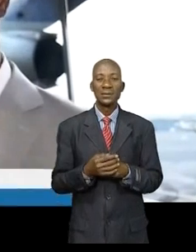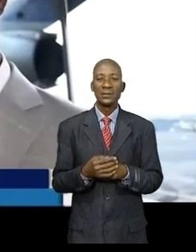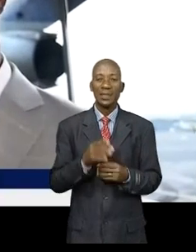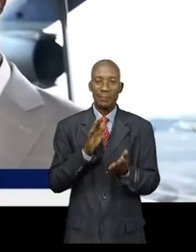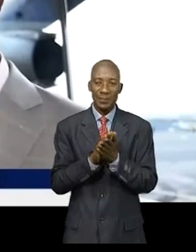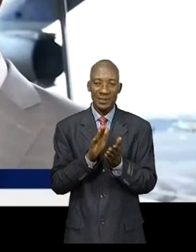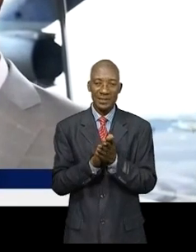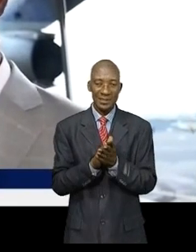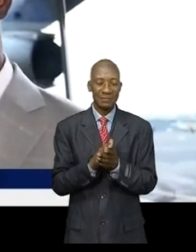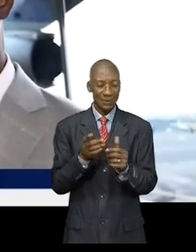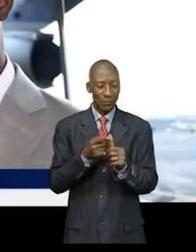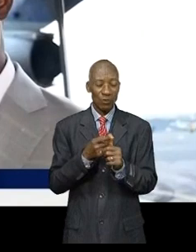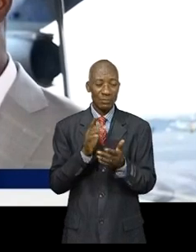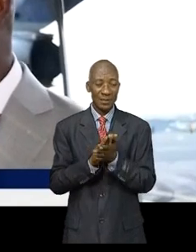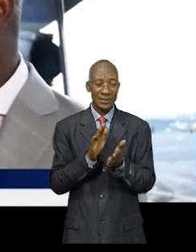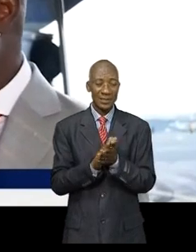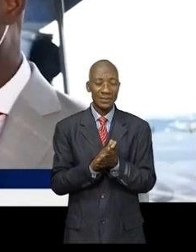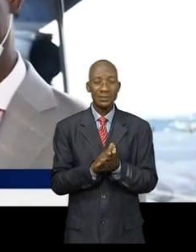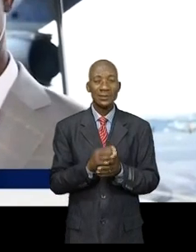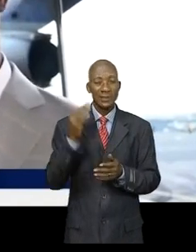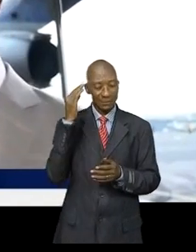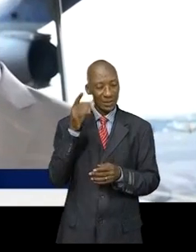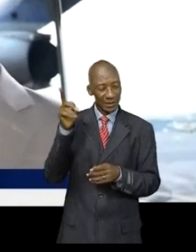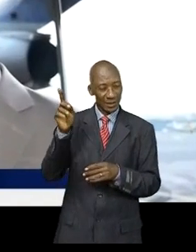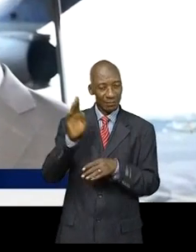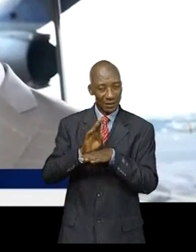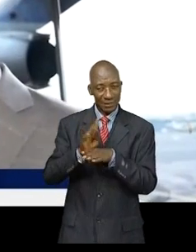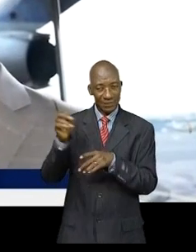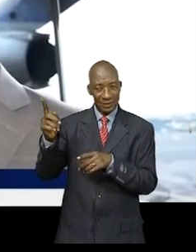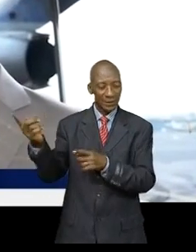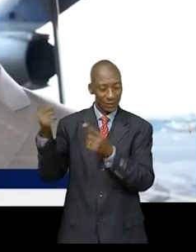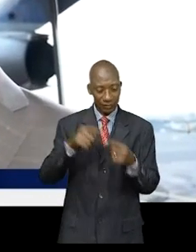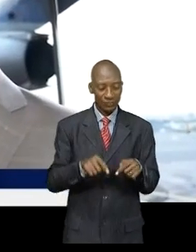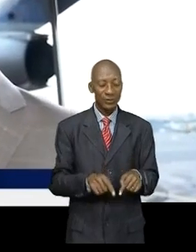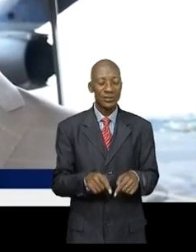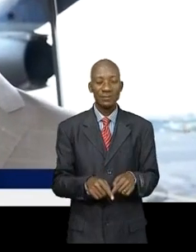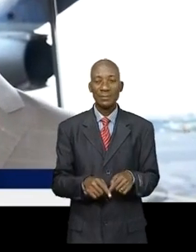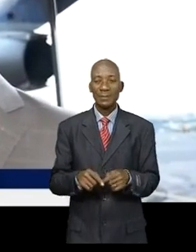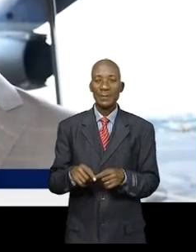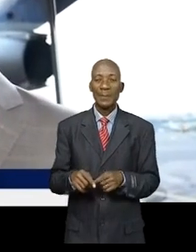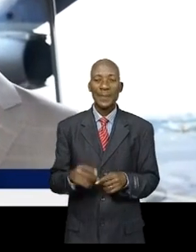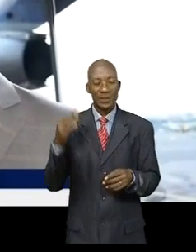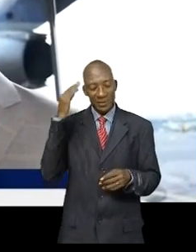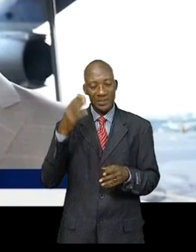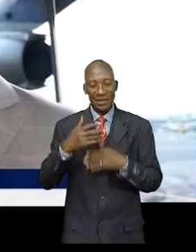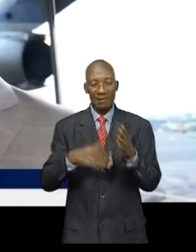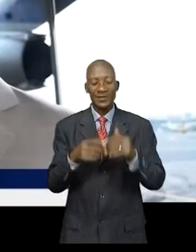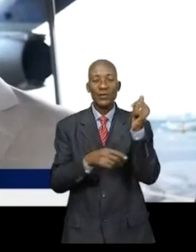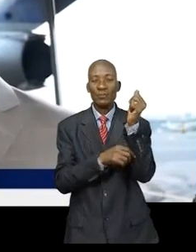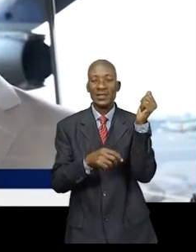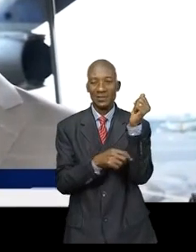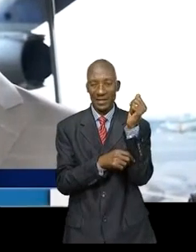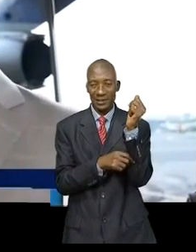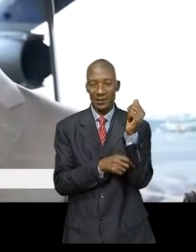convoyé cette cargaison et qui nous fait honneur d'être avec nous, et les ministres des Affaires humanitaires, donc ça prend tout son